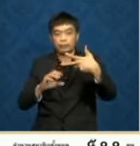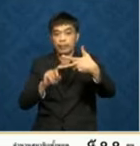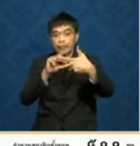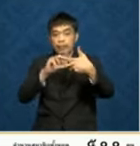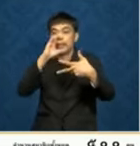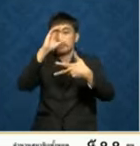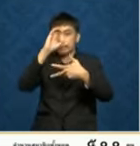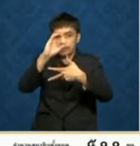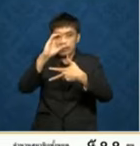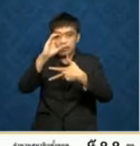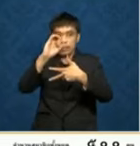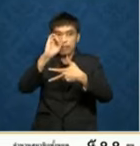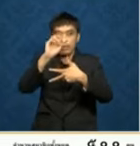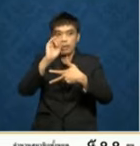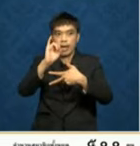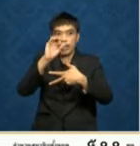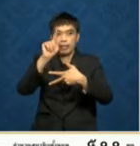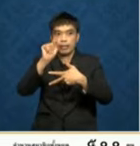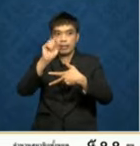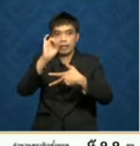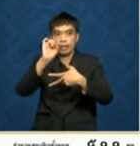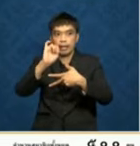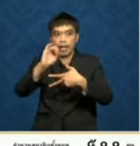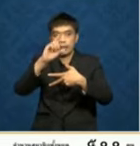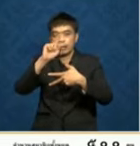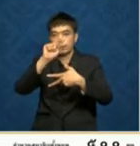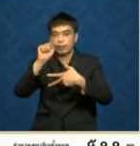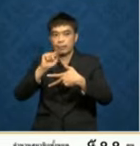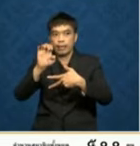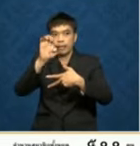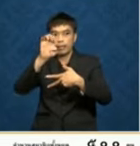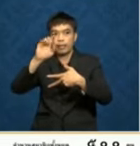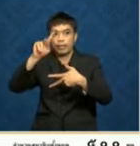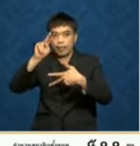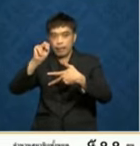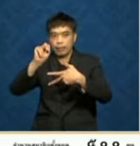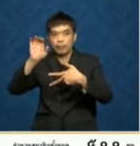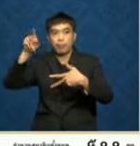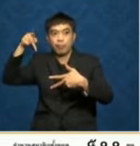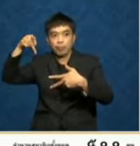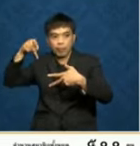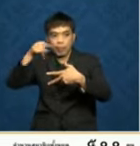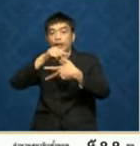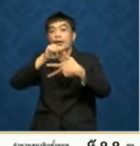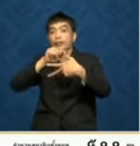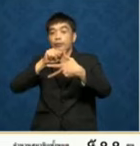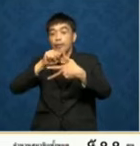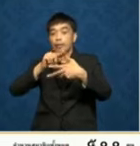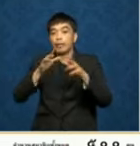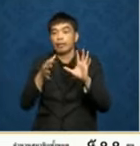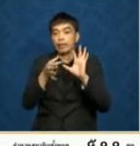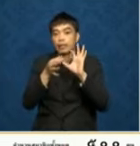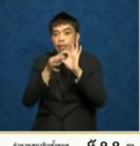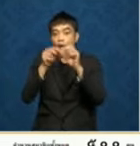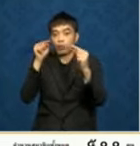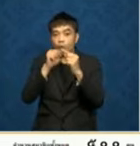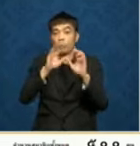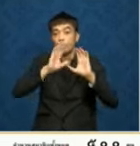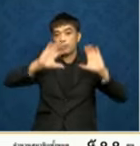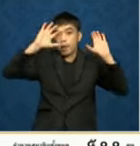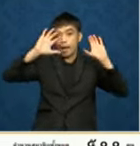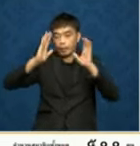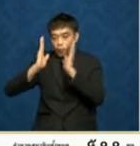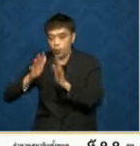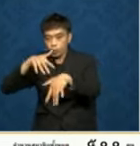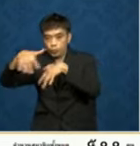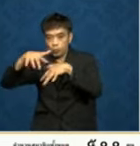ซีแรกครับ คือ Citizen Portalั ทเป็เหมือนรมใหญ่ของการให้บการภาครัศทางออนไน์ ที่จะเชื่อมต่อระห่างประชาชนกัภาครัครัซ